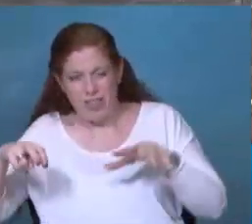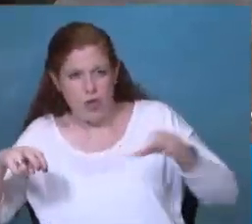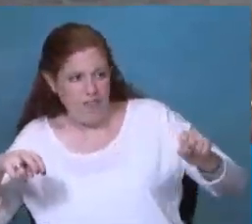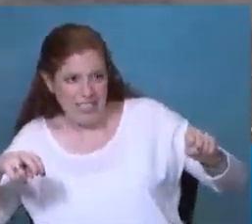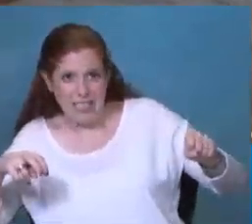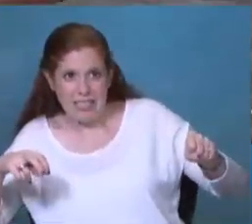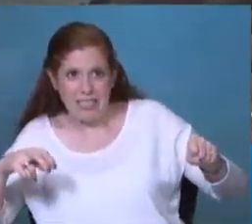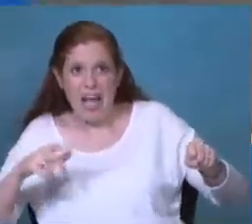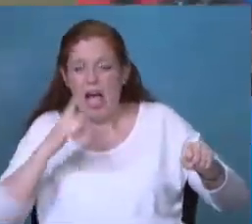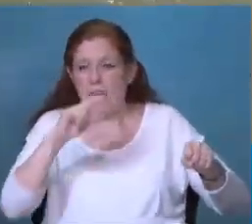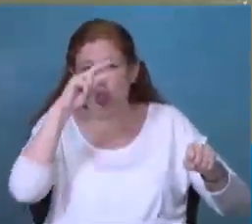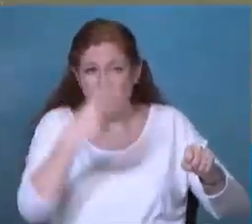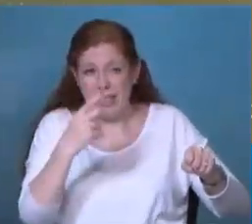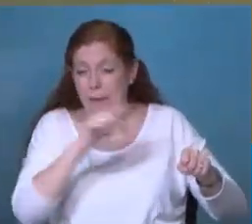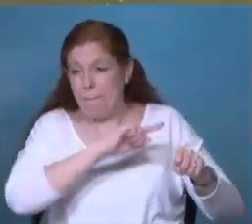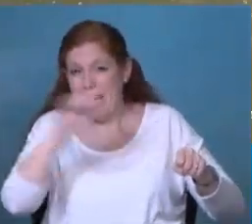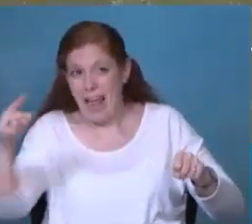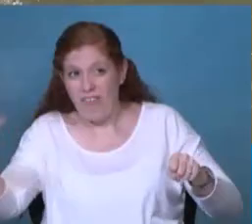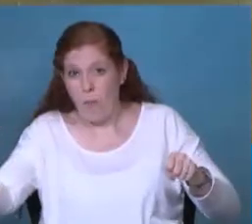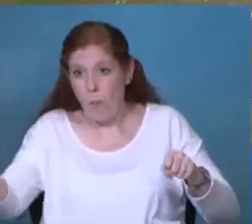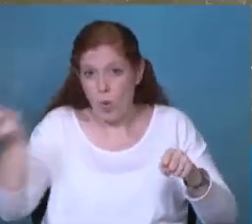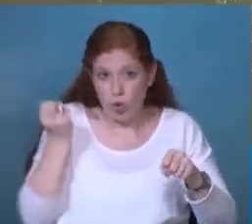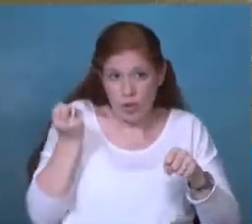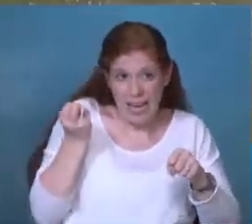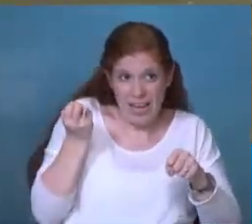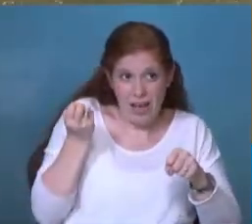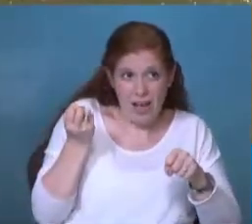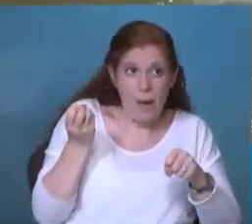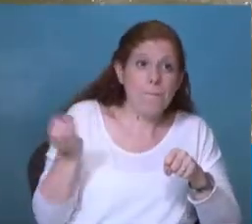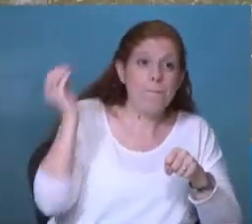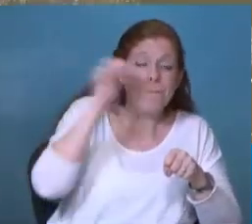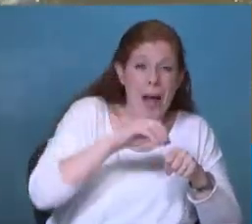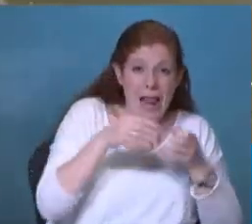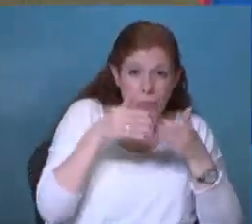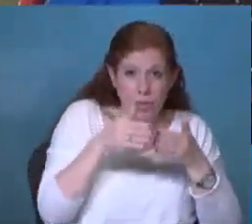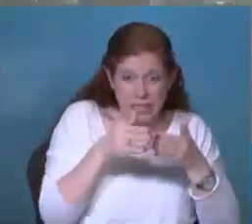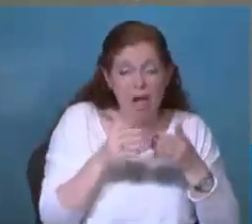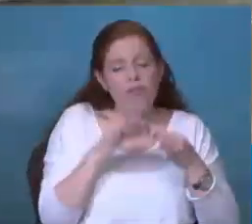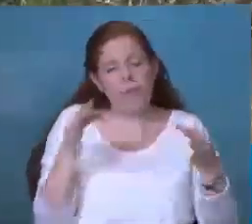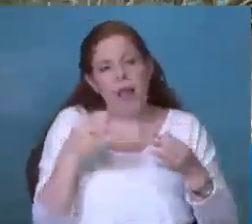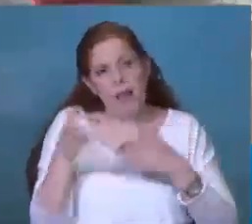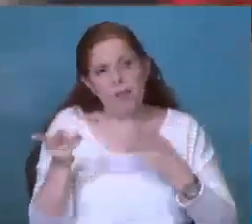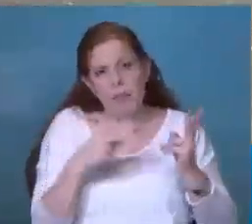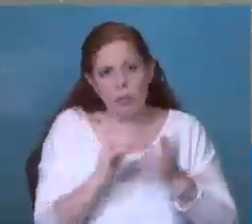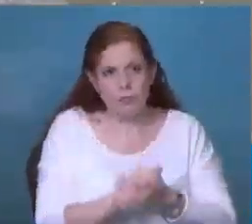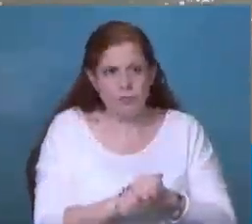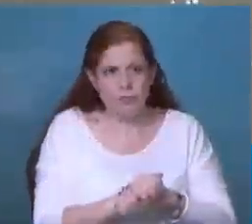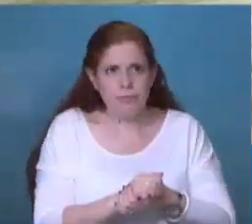לוחם שני מגיע אליו, מושך אותו, מעלים אותו לסירה ומתחילים פינוי.